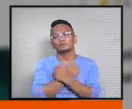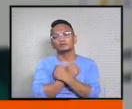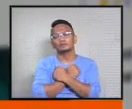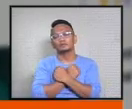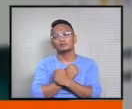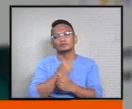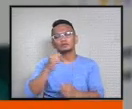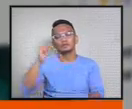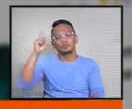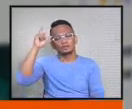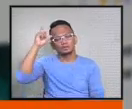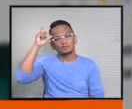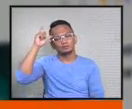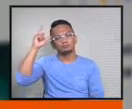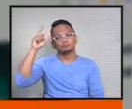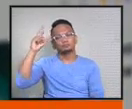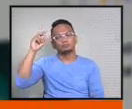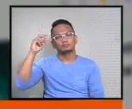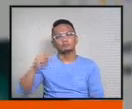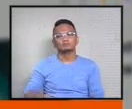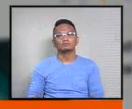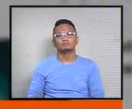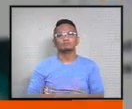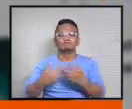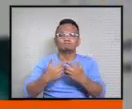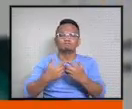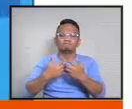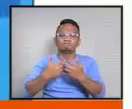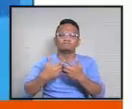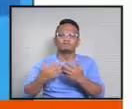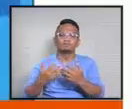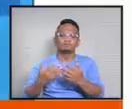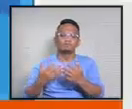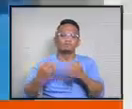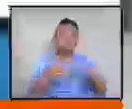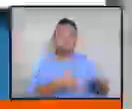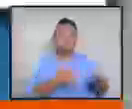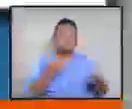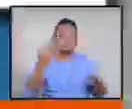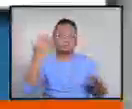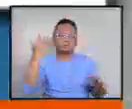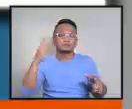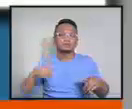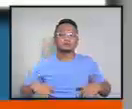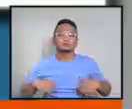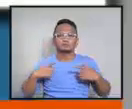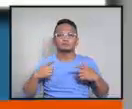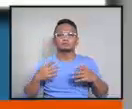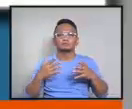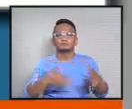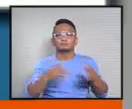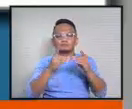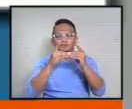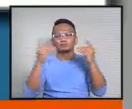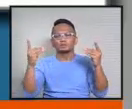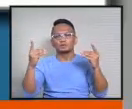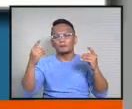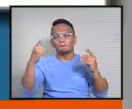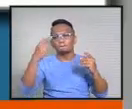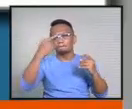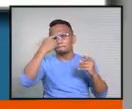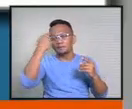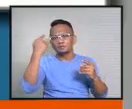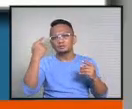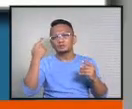pero kailangan na raw niyang iwan ang kanyang past life. Reaction ito ni Miley sa mga report na nag-file ang divorce ang aktor dahil masyado